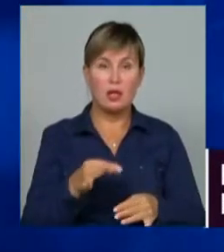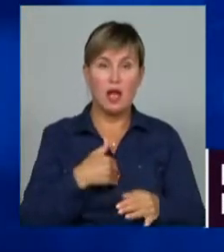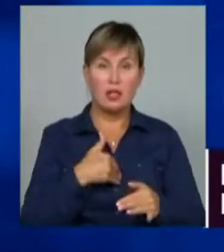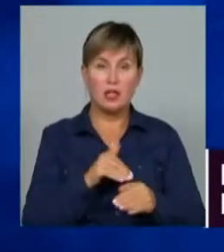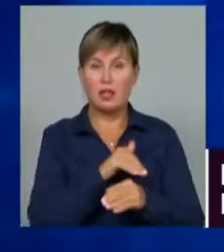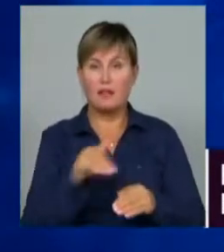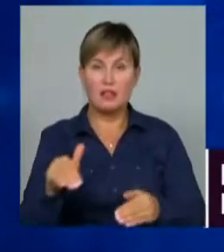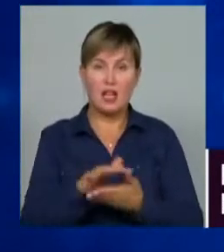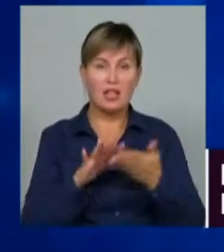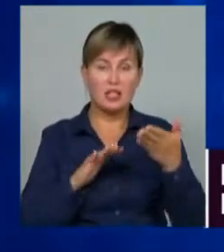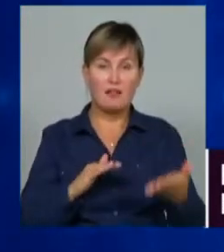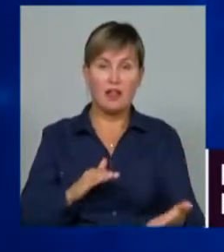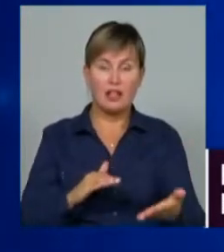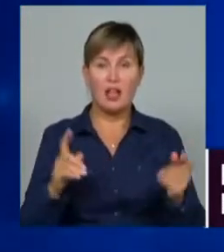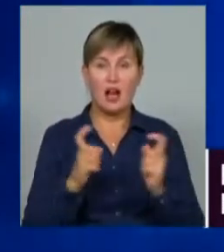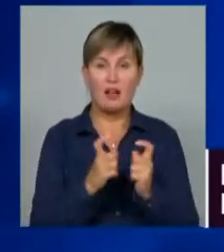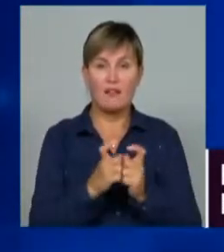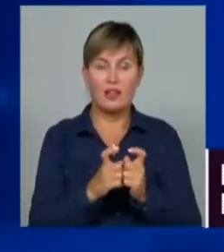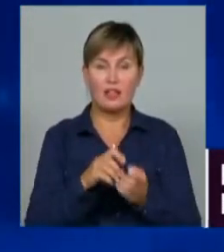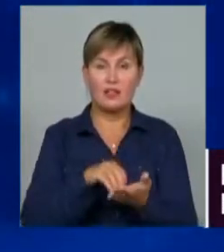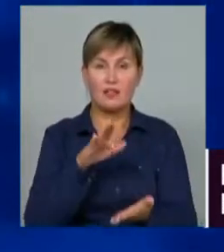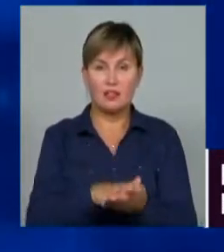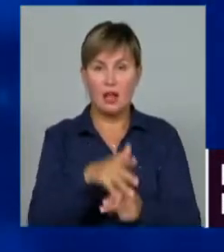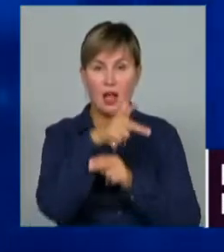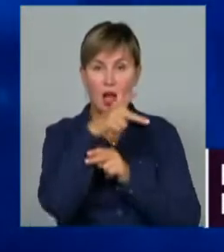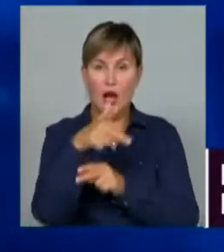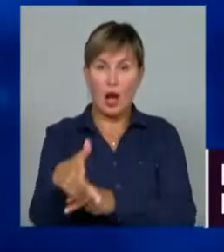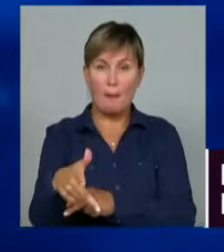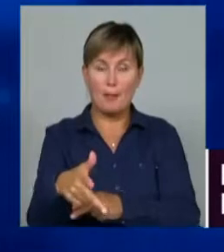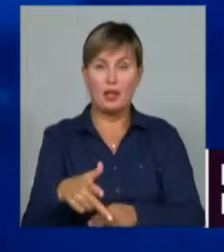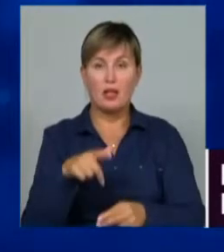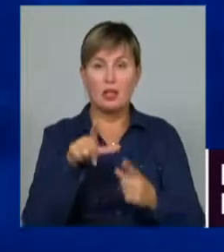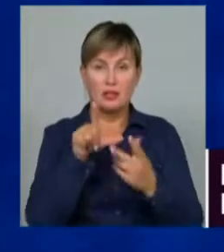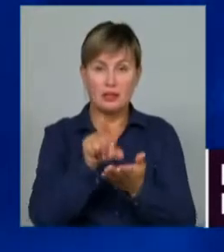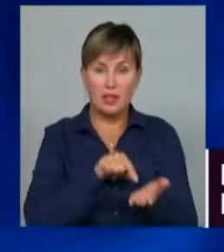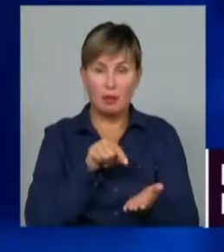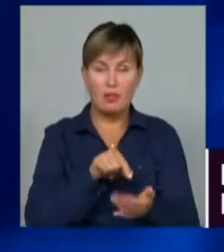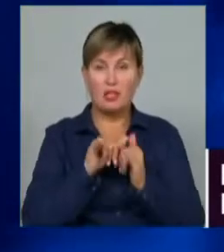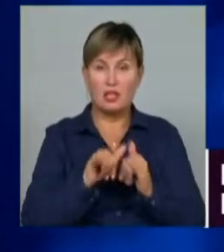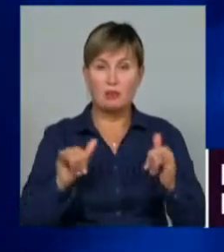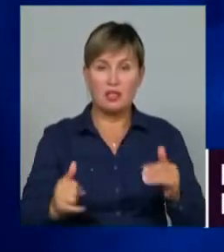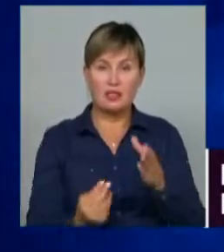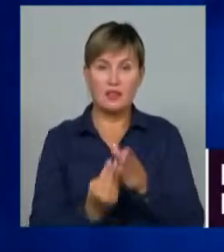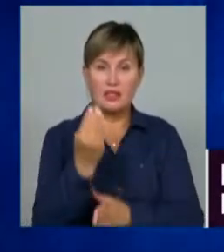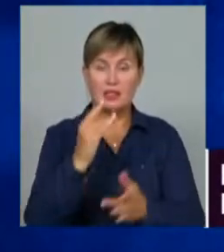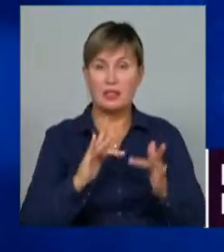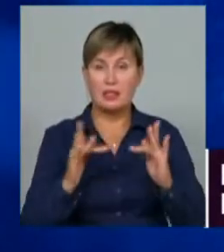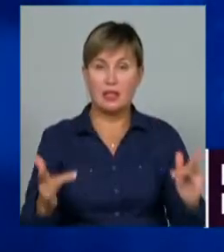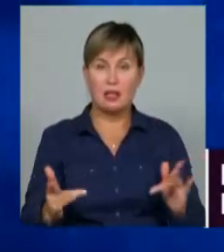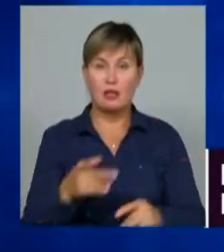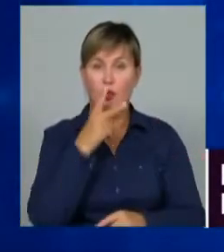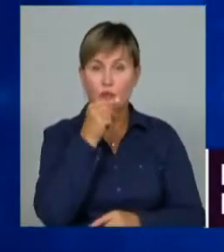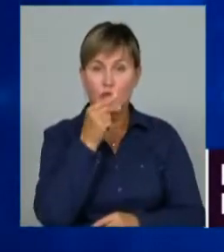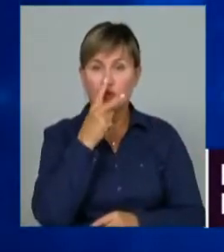подать официальное заявление. Конфликт зафиксировала камера видеонаблюдения. Запись распространили в соцсетях. На кадрах несколько